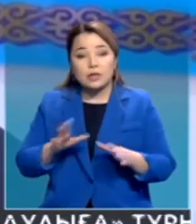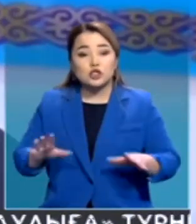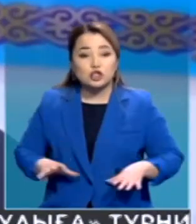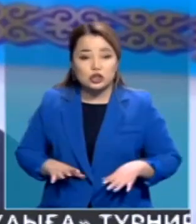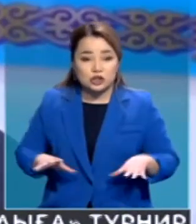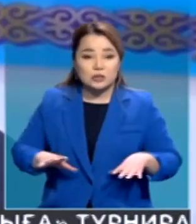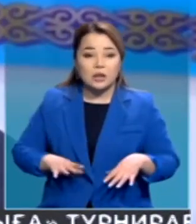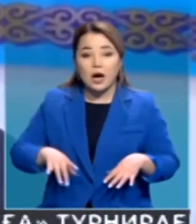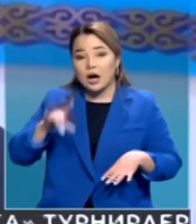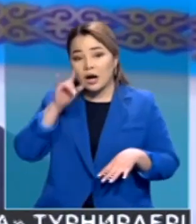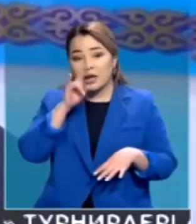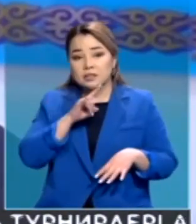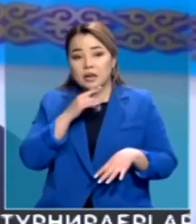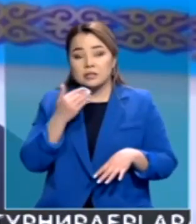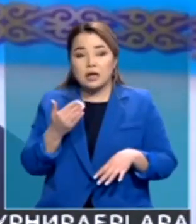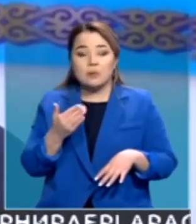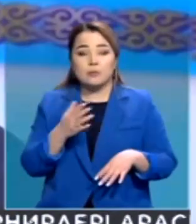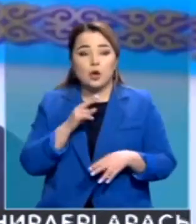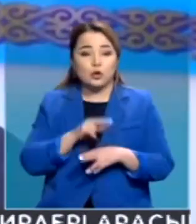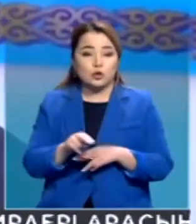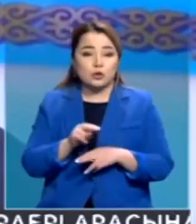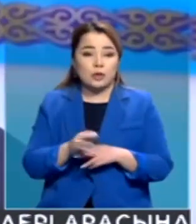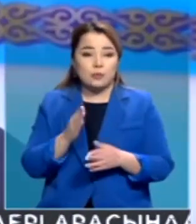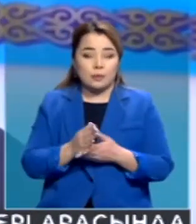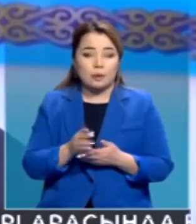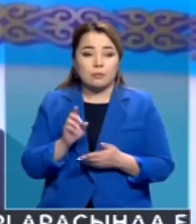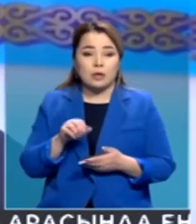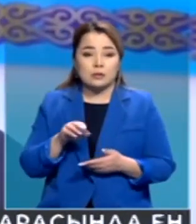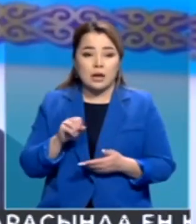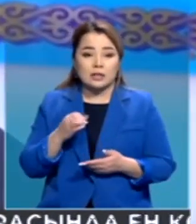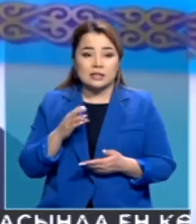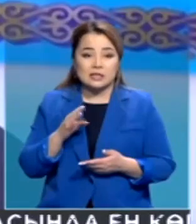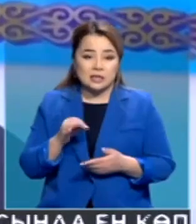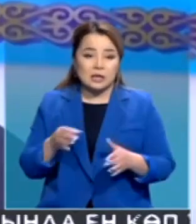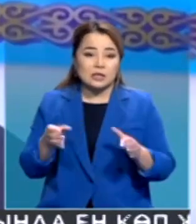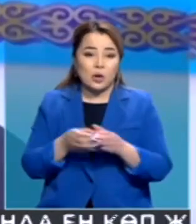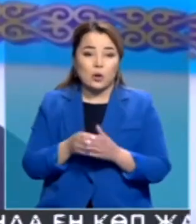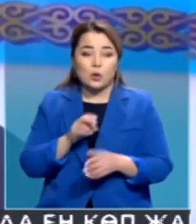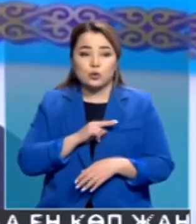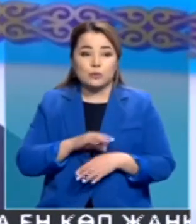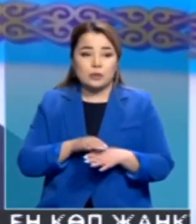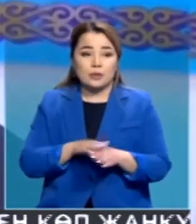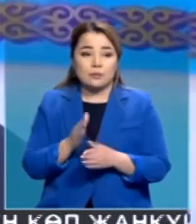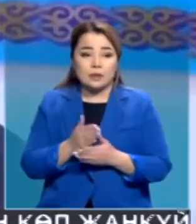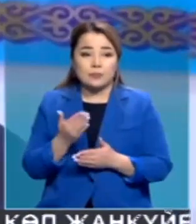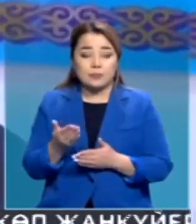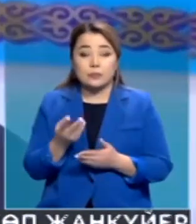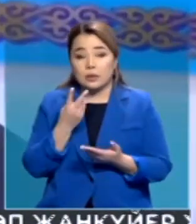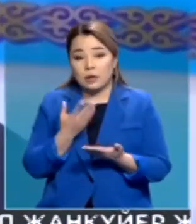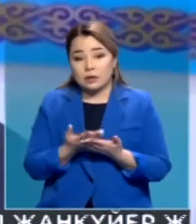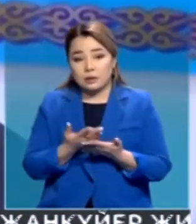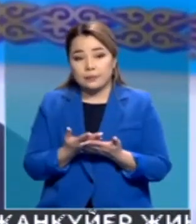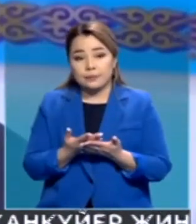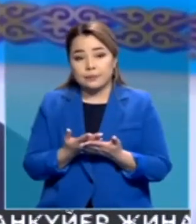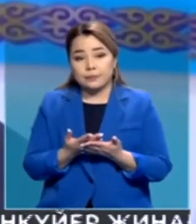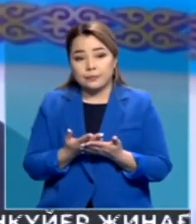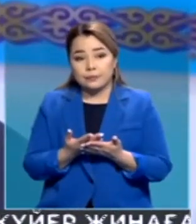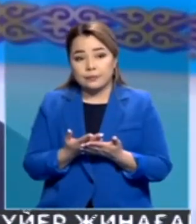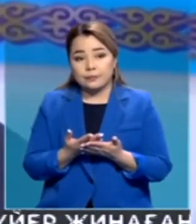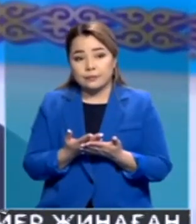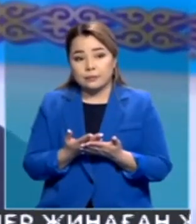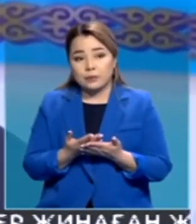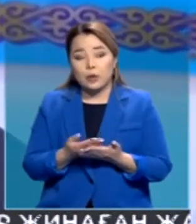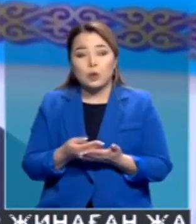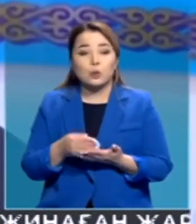Қазақстанда үйретілген дейді, ана Батайский раскопка айтады. И сонда қарап